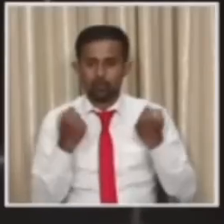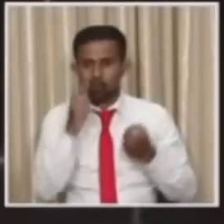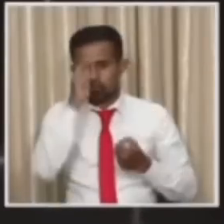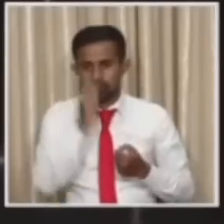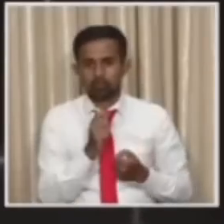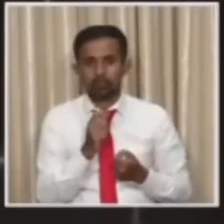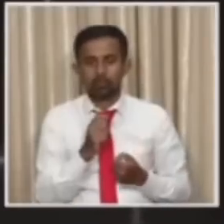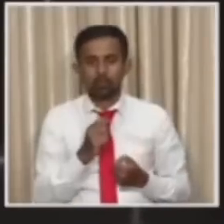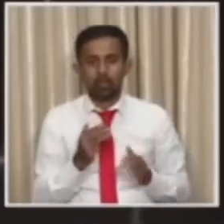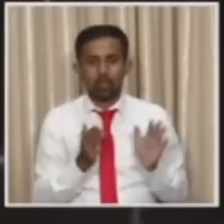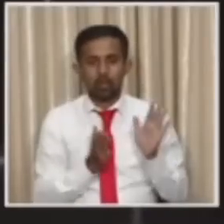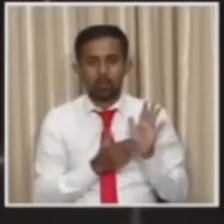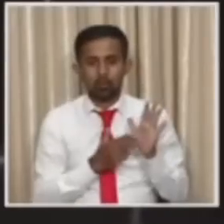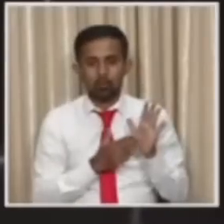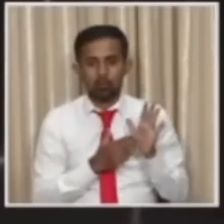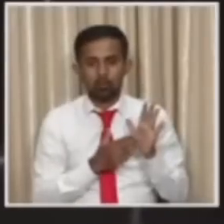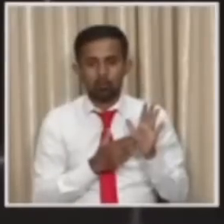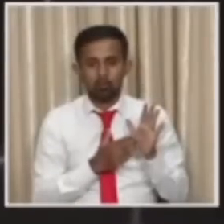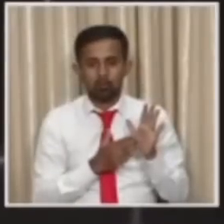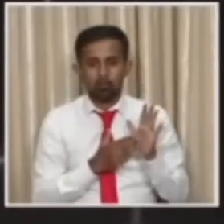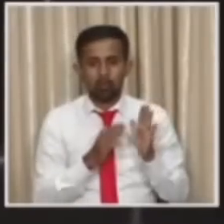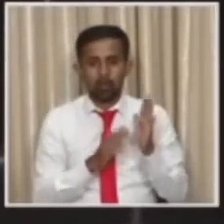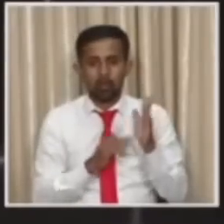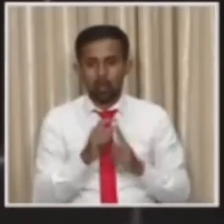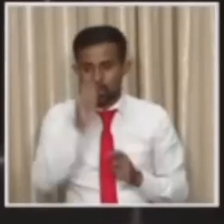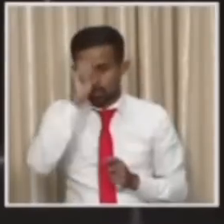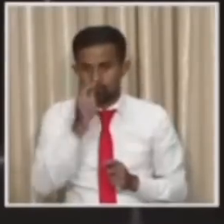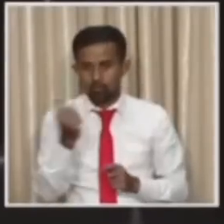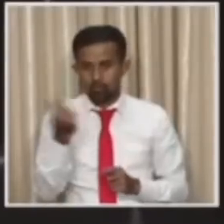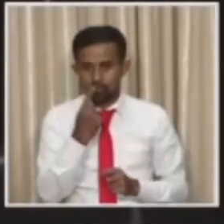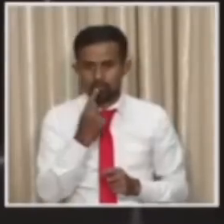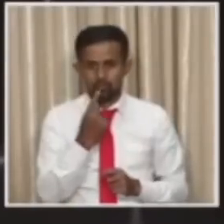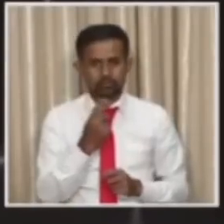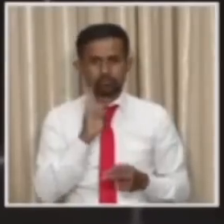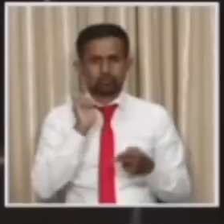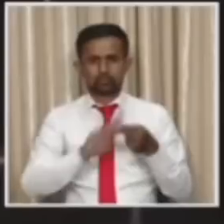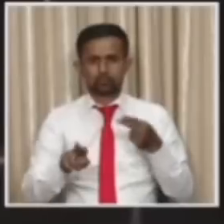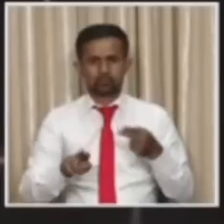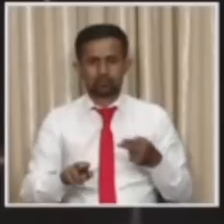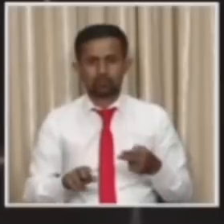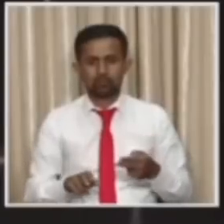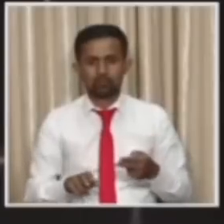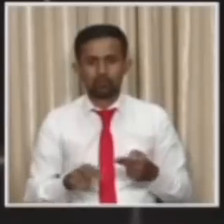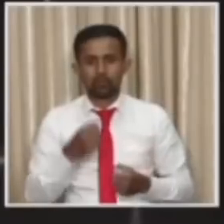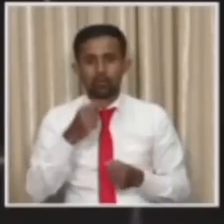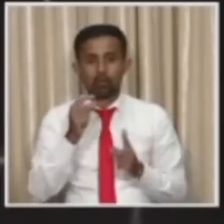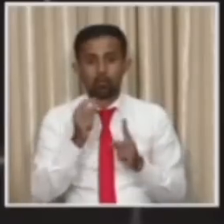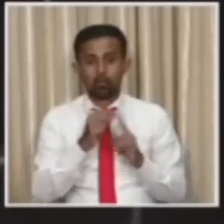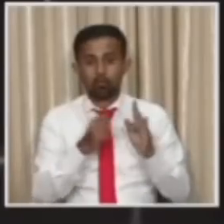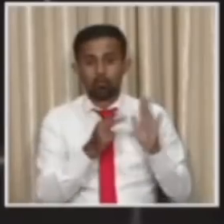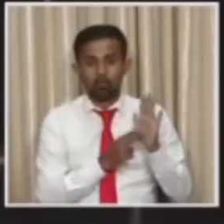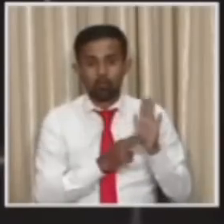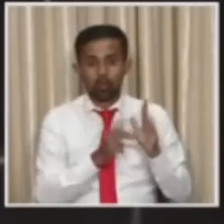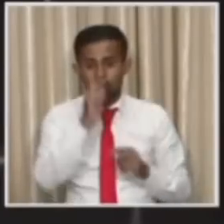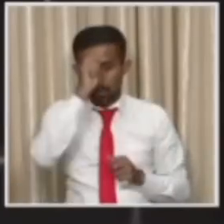அமரவீர அமைச்சர்கள் சொன்ன கருத்தை நிராகரிக்கிறேன் அங்கே நடந்தது இவர் அவரை விரட்டவில்லை கஜேந்திரகுமார் போலீசார் தான் தாக்கிவிட்டு பரீட்சை பண்றதுக்கு ஓடினார்கள்